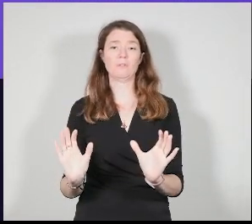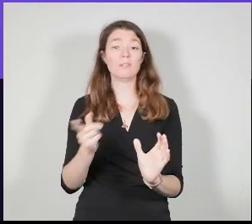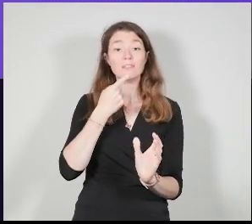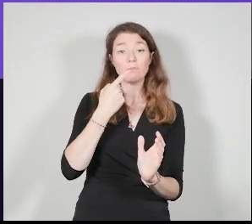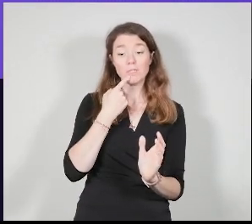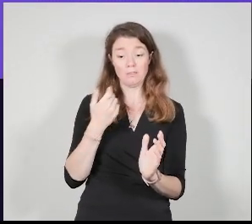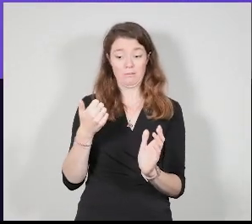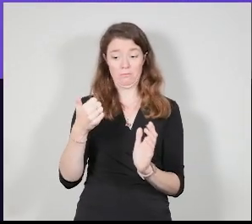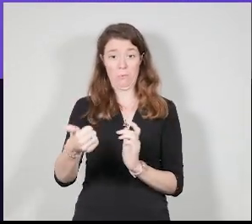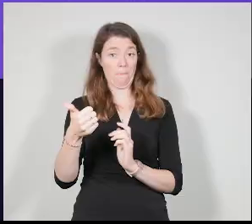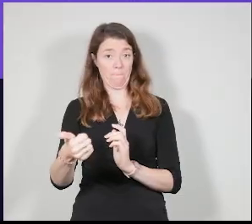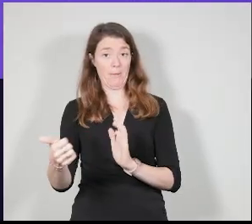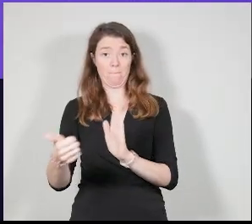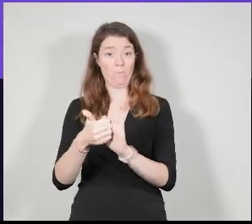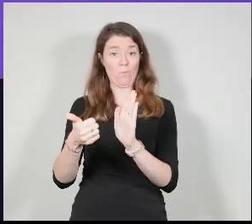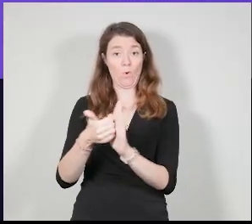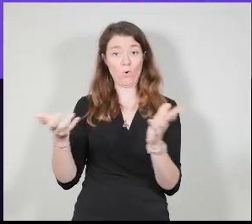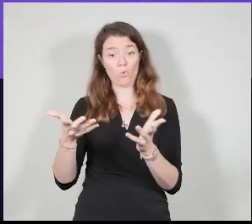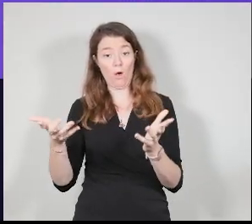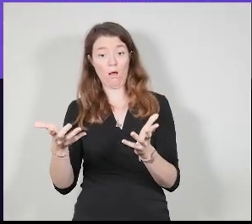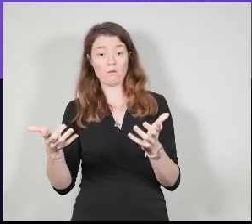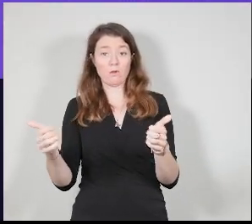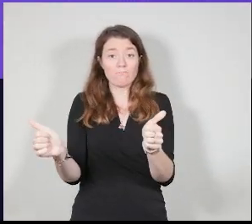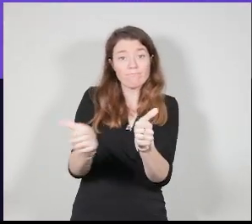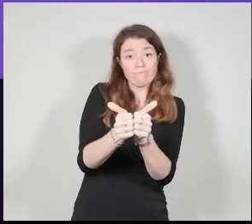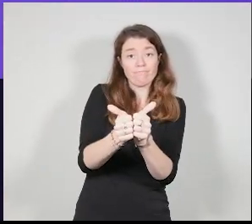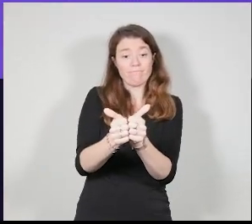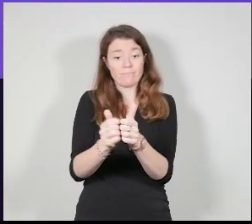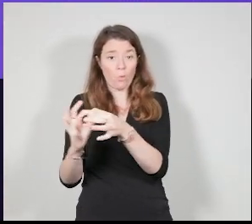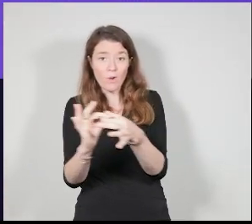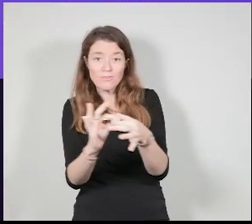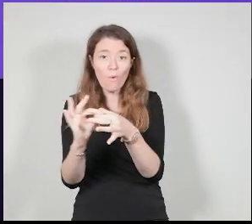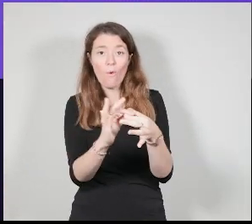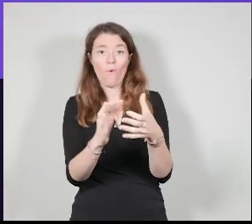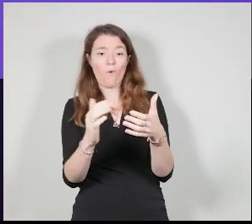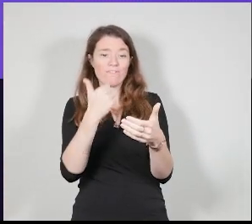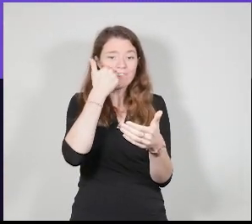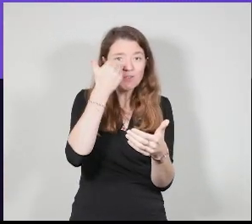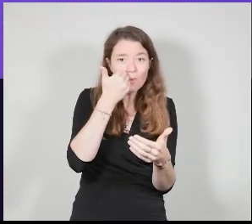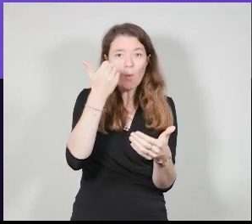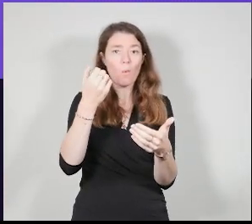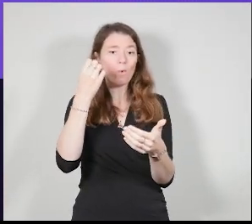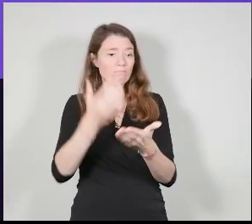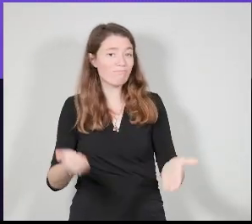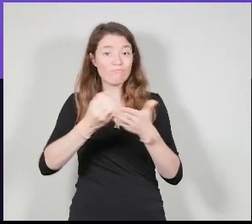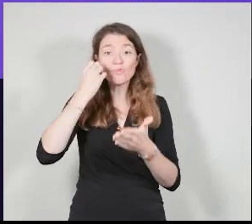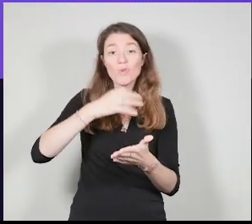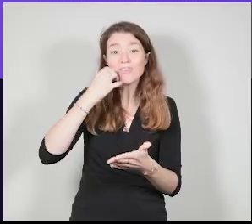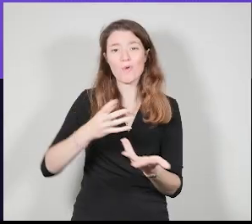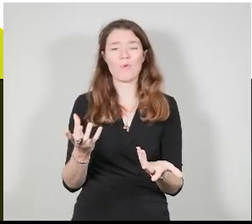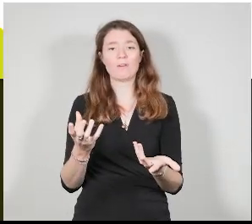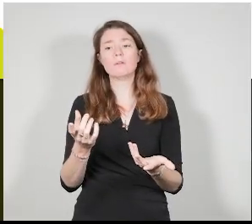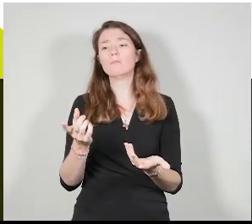les aidants sont là pour la présence relationnelle, affective, quotidienne, et pas